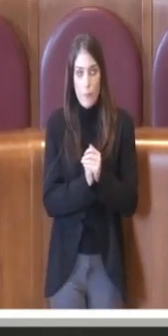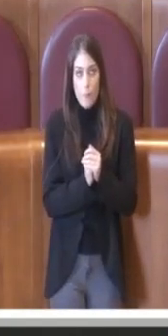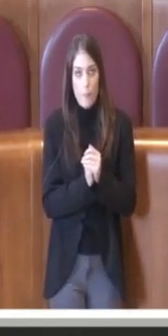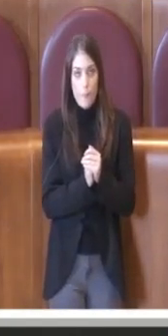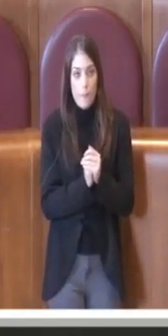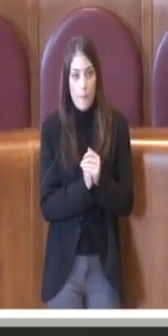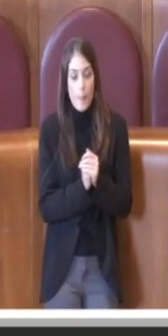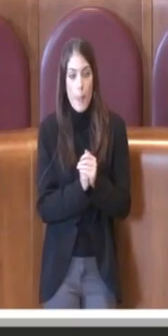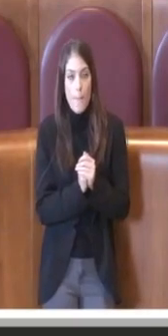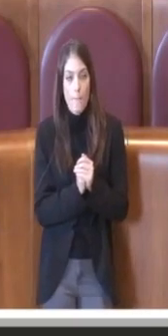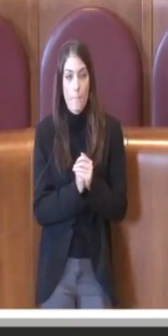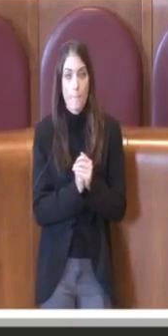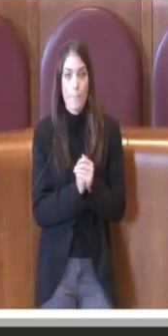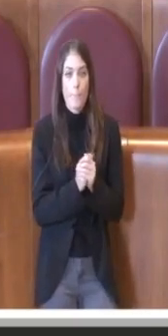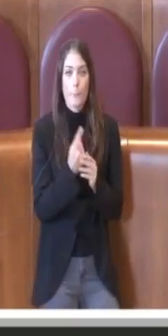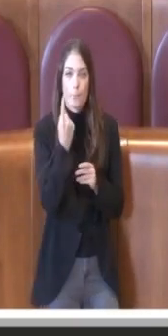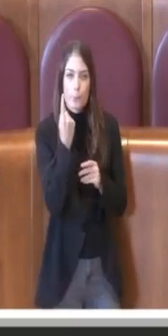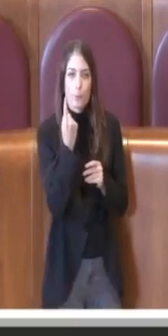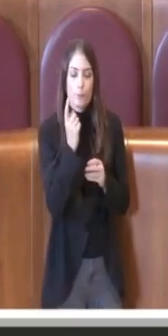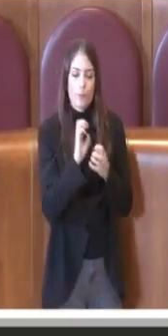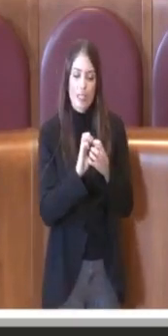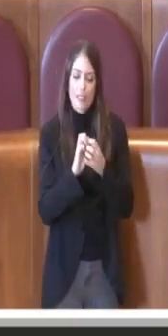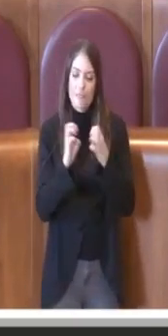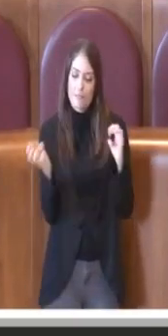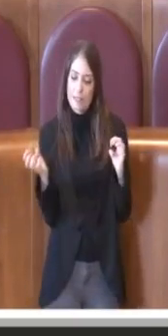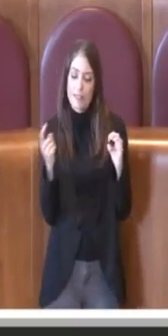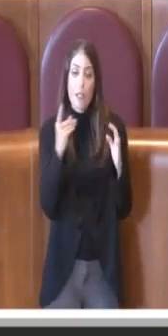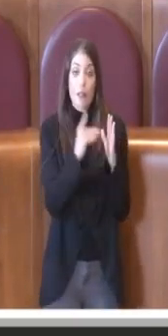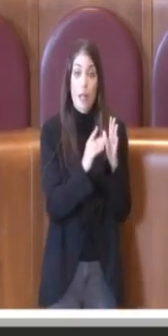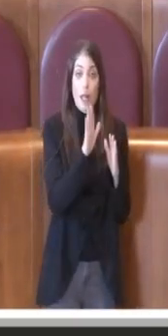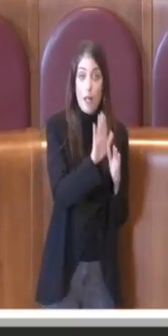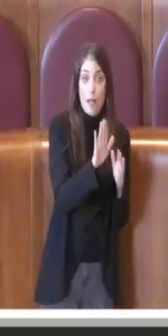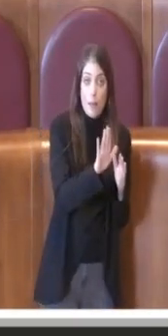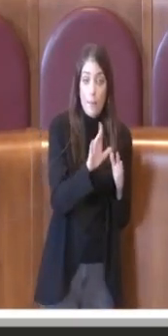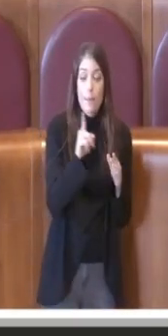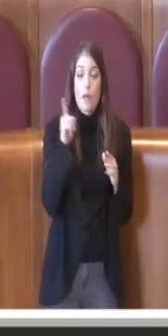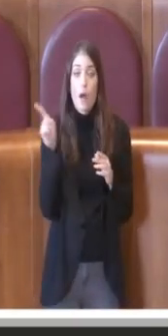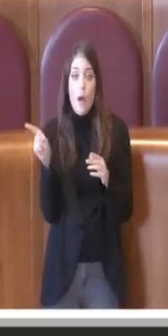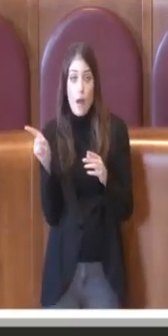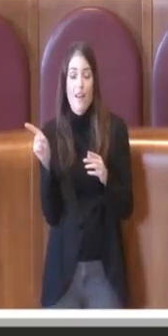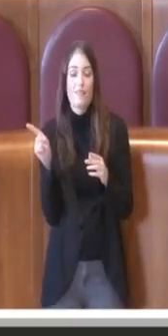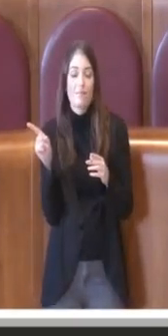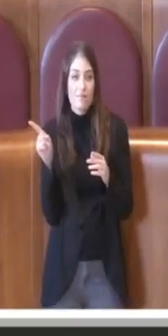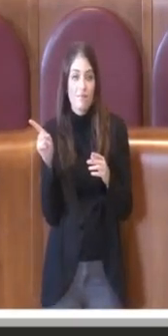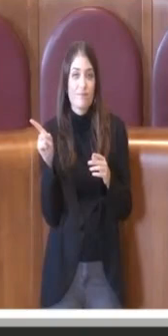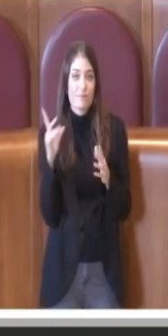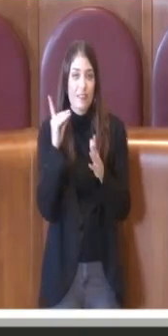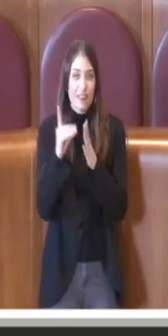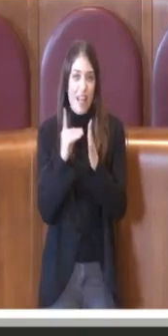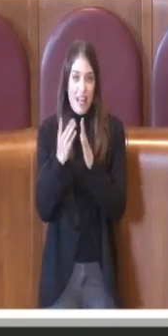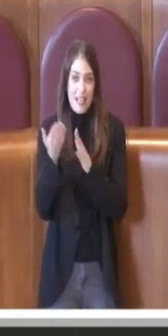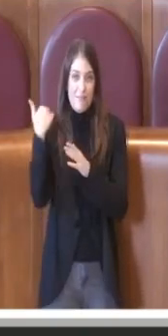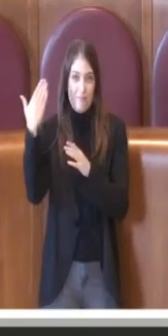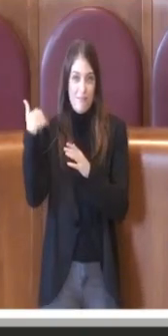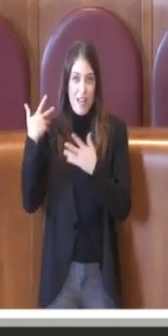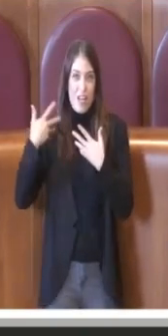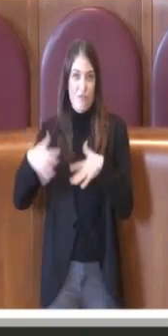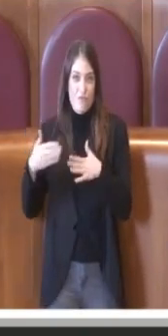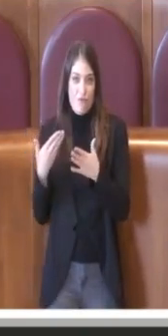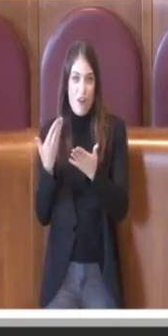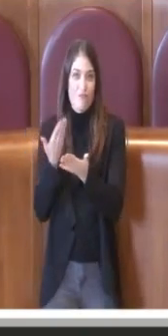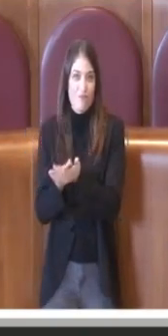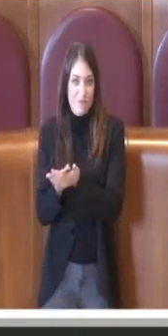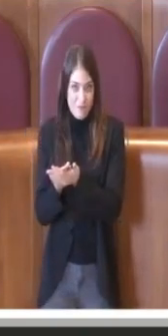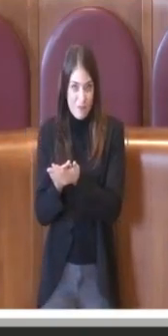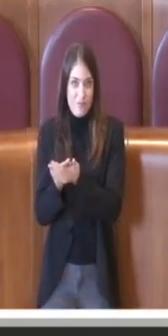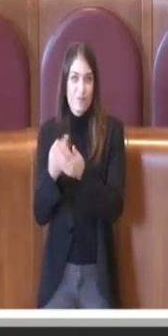delle difformità tra questa delibera e la delibera che portammo noi alla raccolta di firme, noi